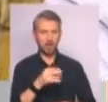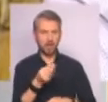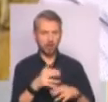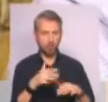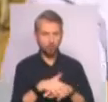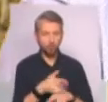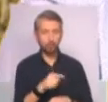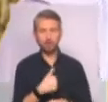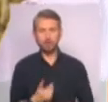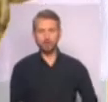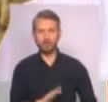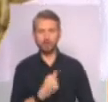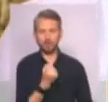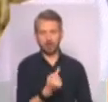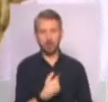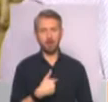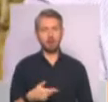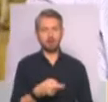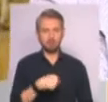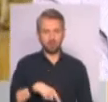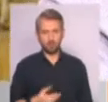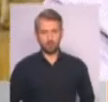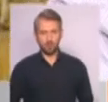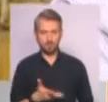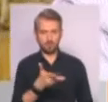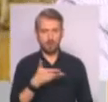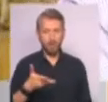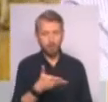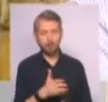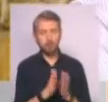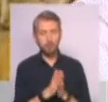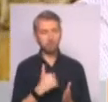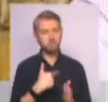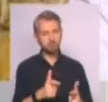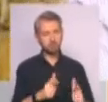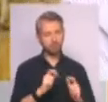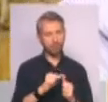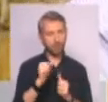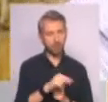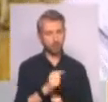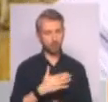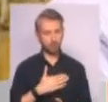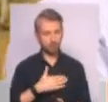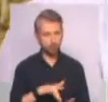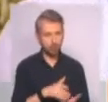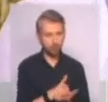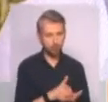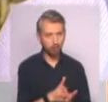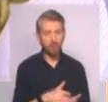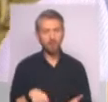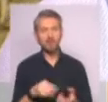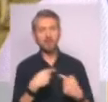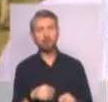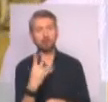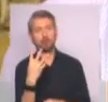проживаю не сама, проживаємо нас в п'ятеро. Відповідно, так сказати, мені прошу виставляти окрему платіжку за мої комунальні послуги, всі інші